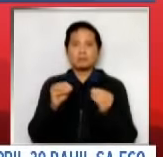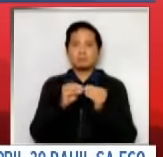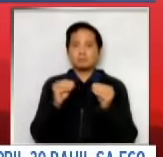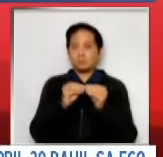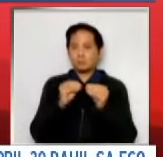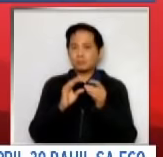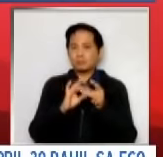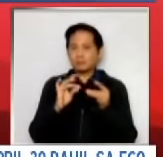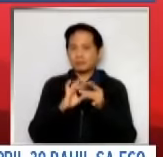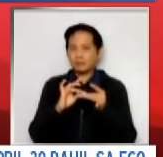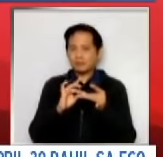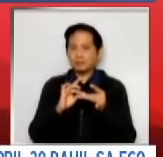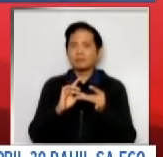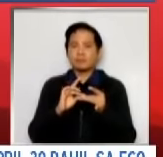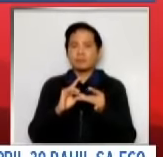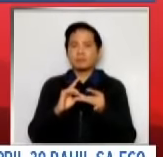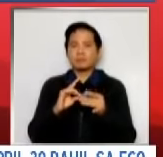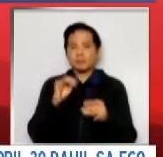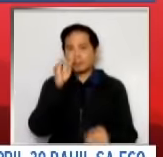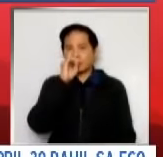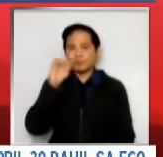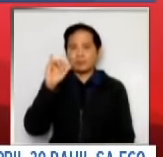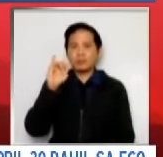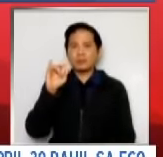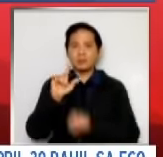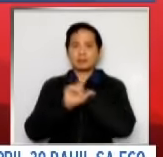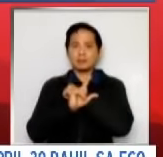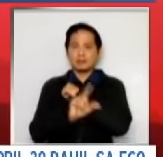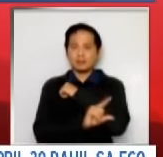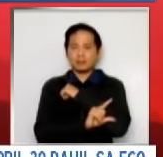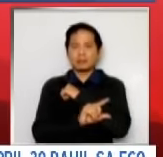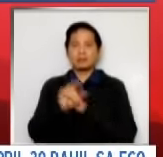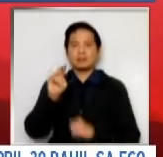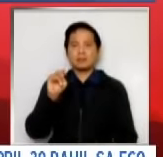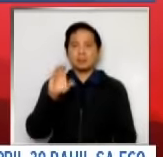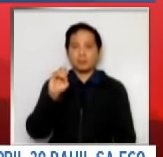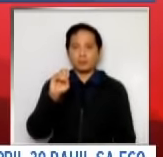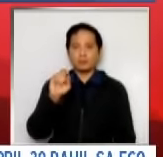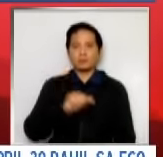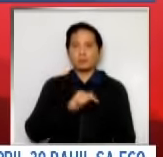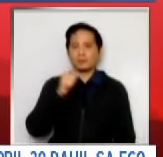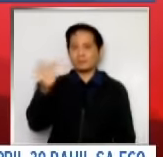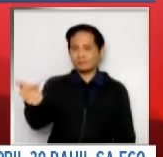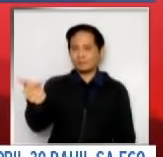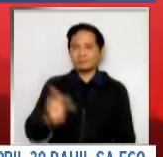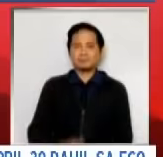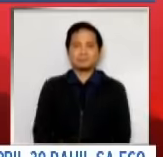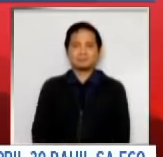GMA Regional TV Live, si Nico Sereno. Nico?